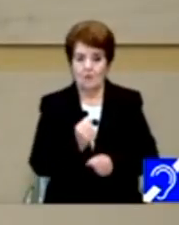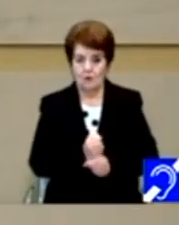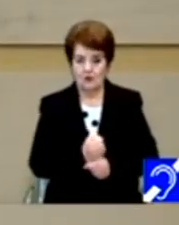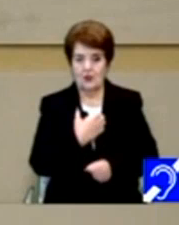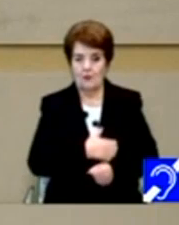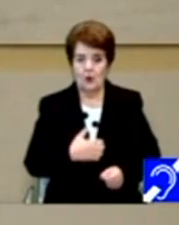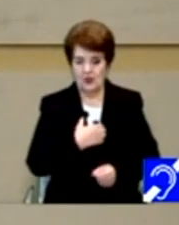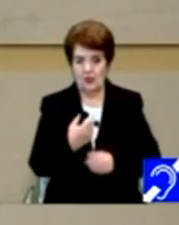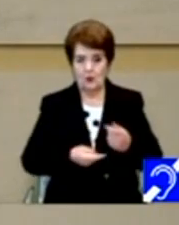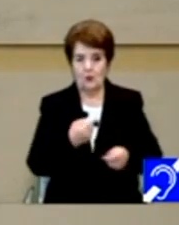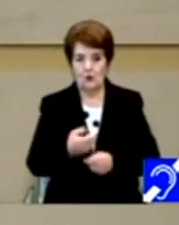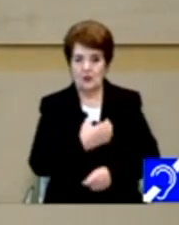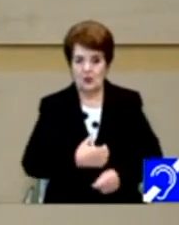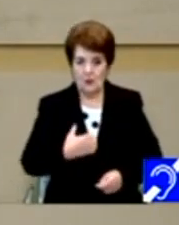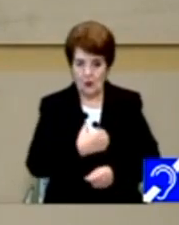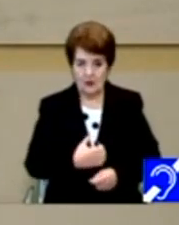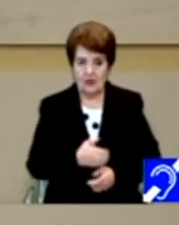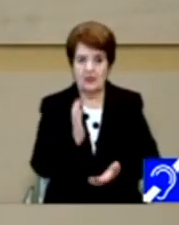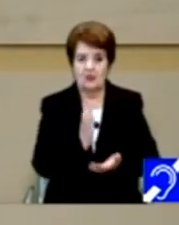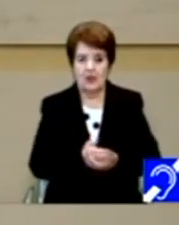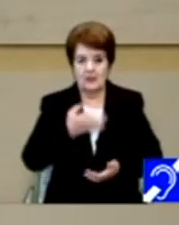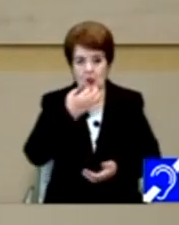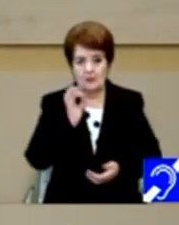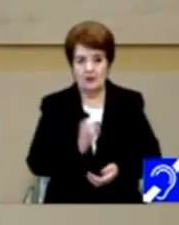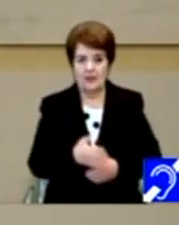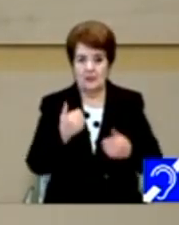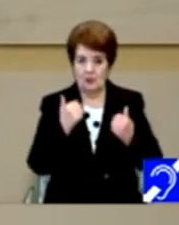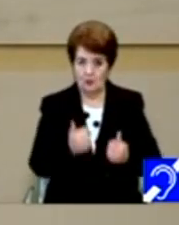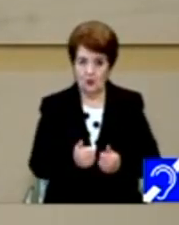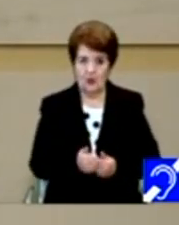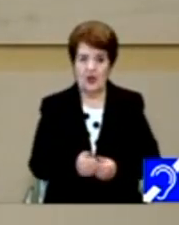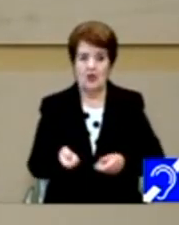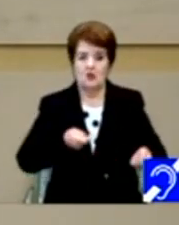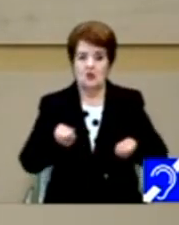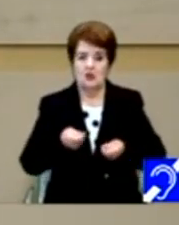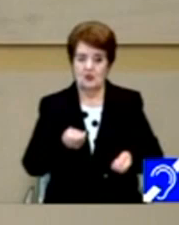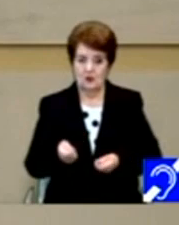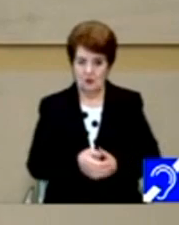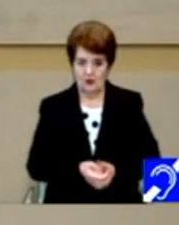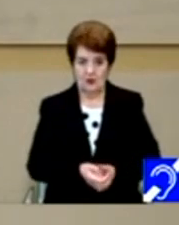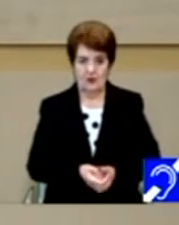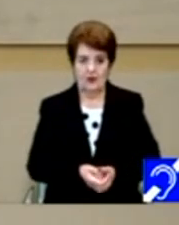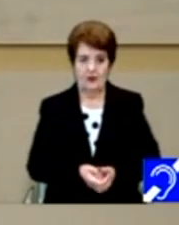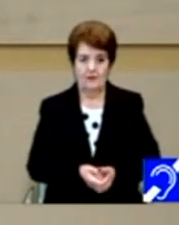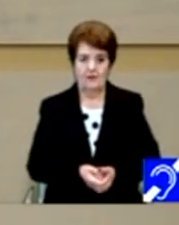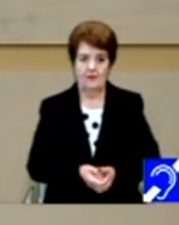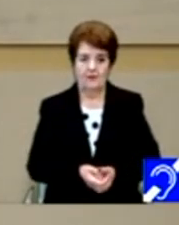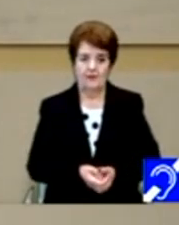anumite procese importante și are o experiență bună în gestionarea crizelor.